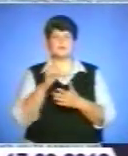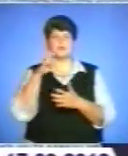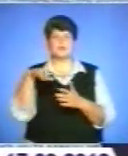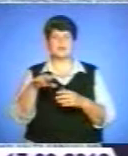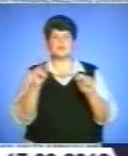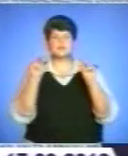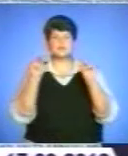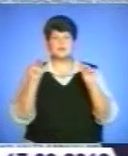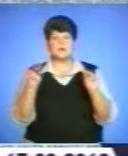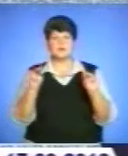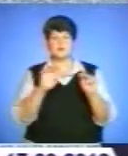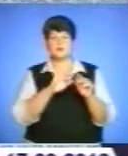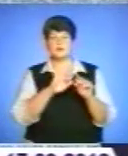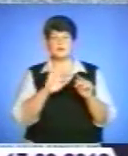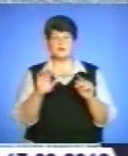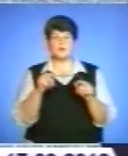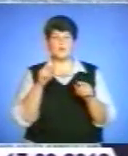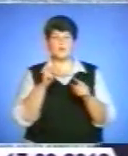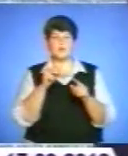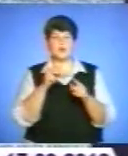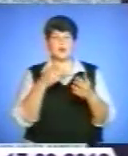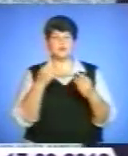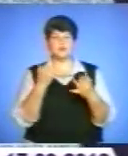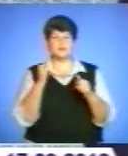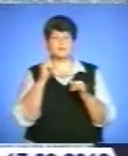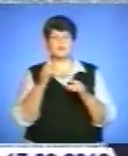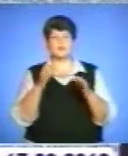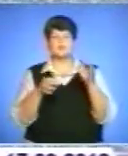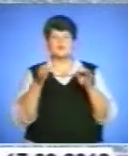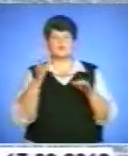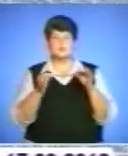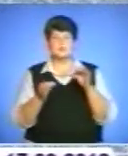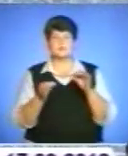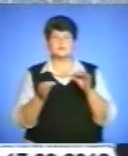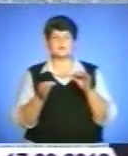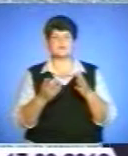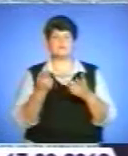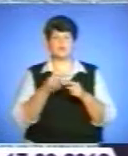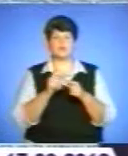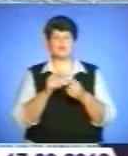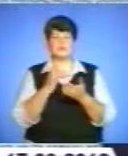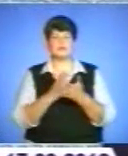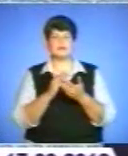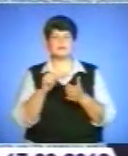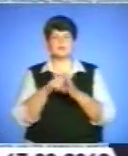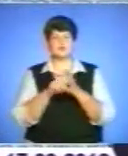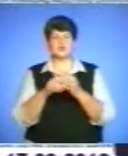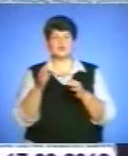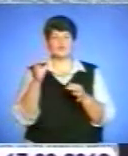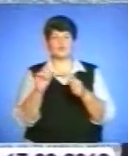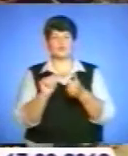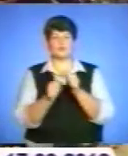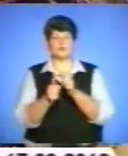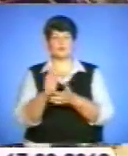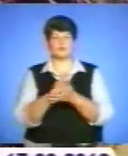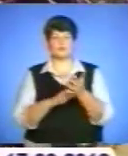чесного і неупередженого судочинства. Саме в цьому полягає зміст судової реформи, що зараз продовжується в